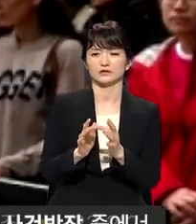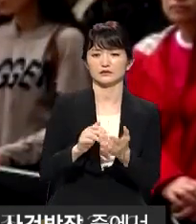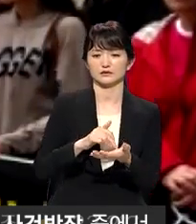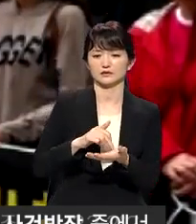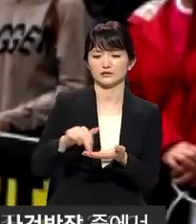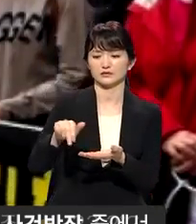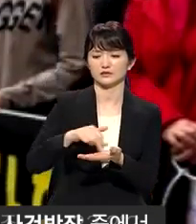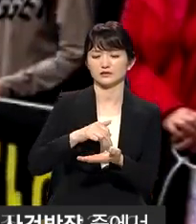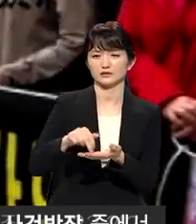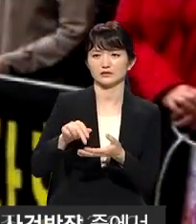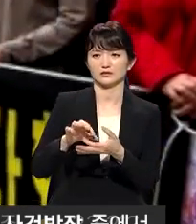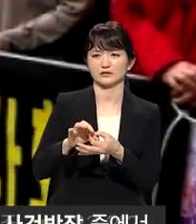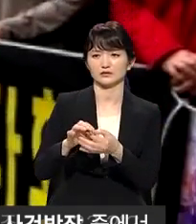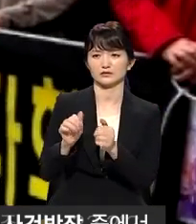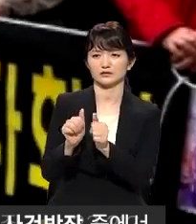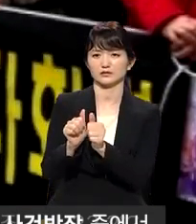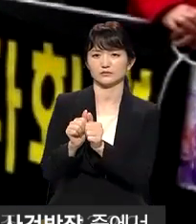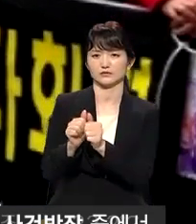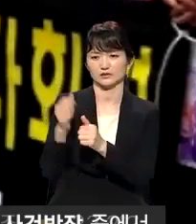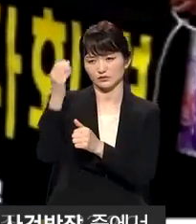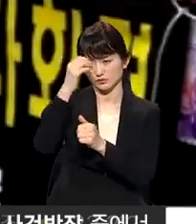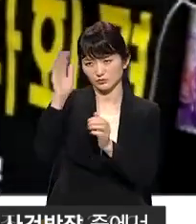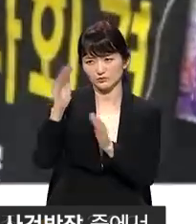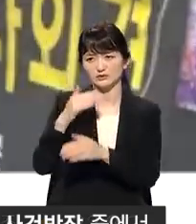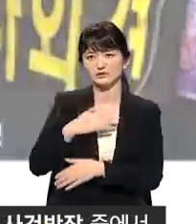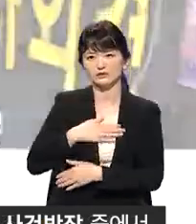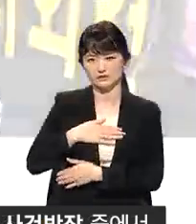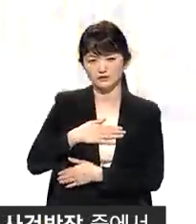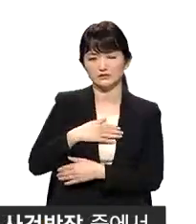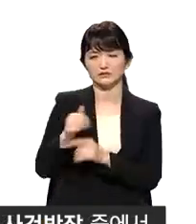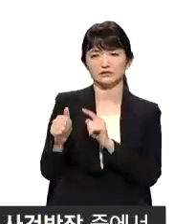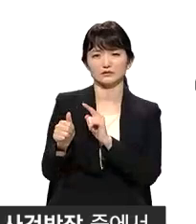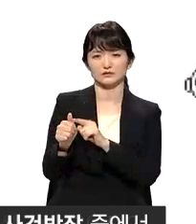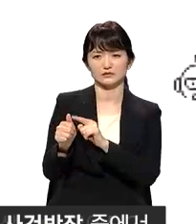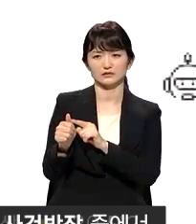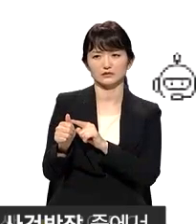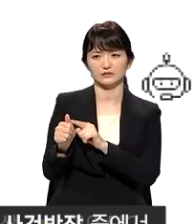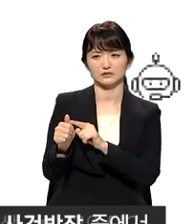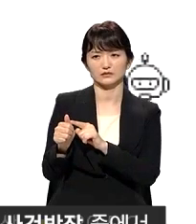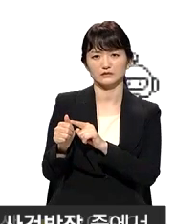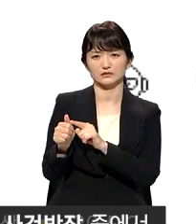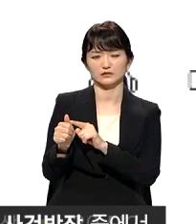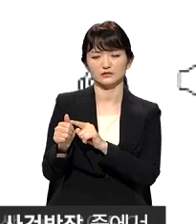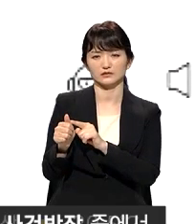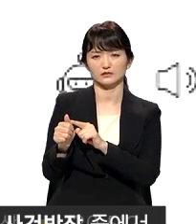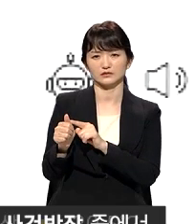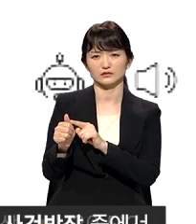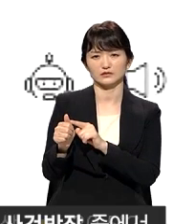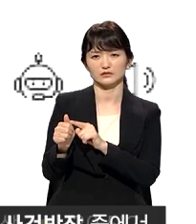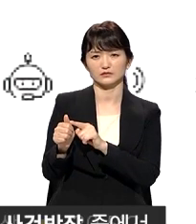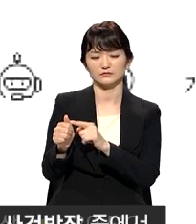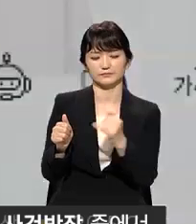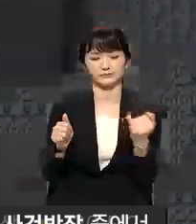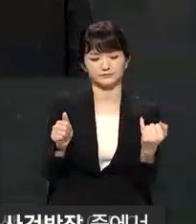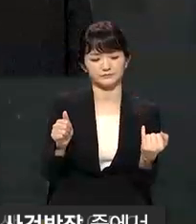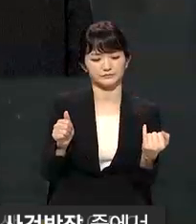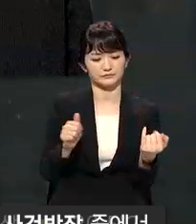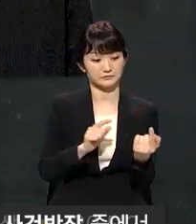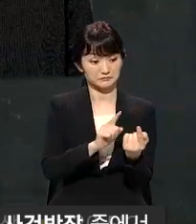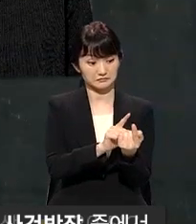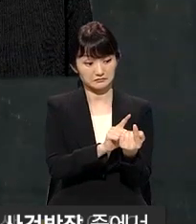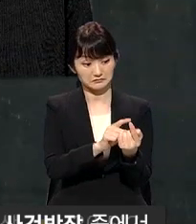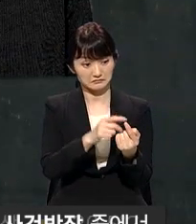한 또래 이제 남자 고등학생을 알게 되는데이 남자 고등학생이 만나보고이 피해자의 지적과 자괴상태를